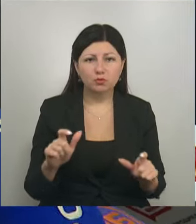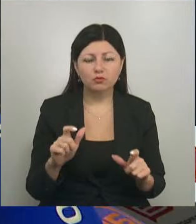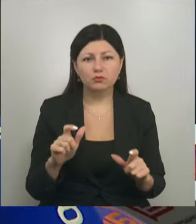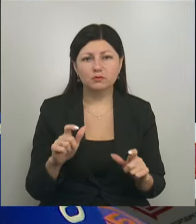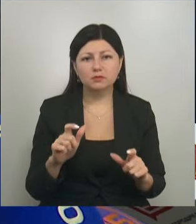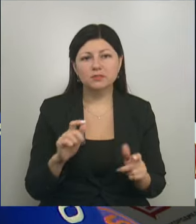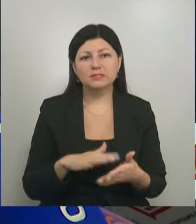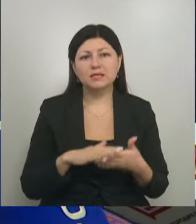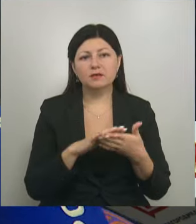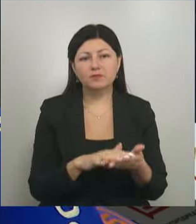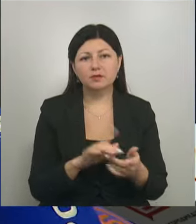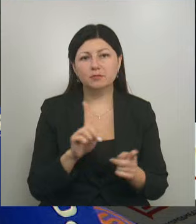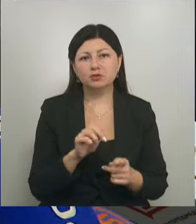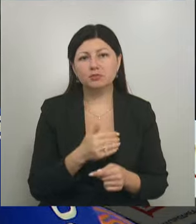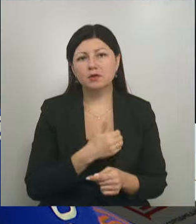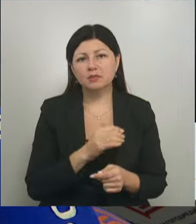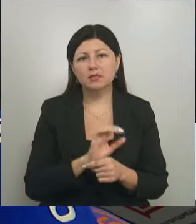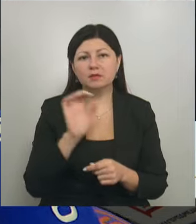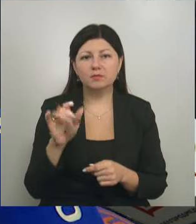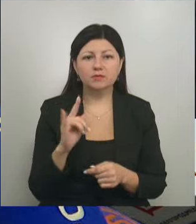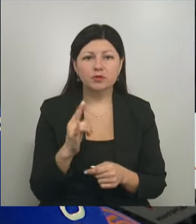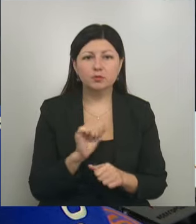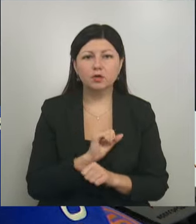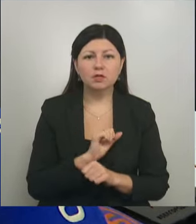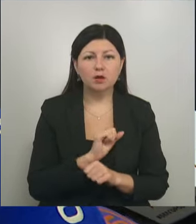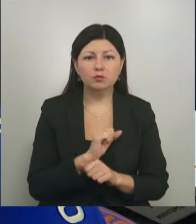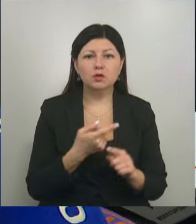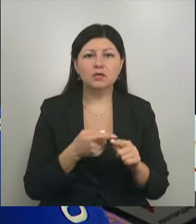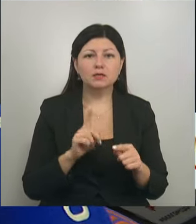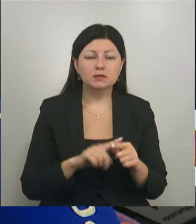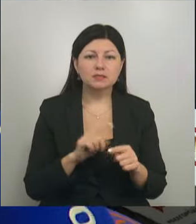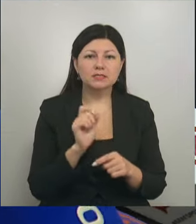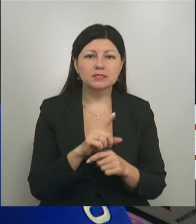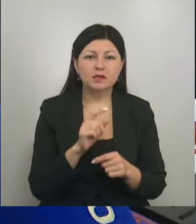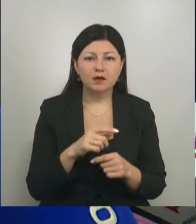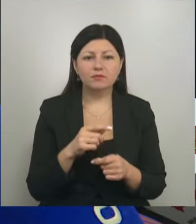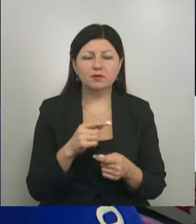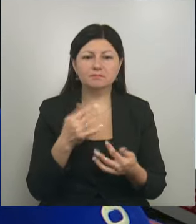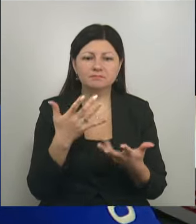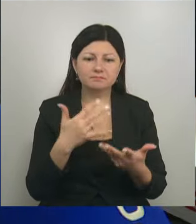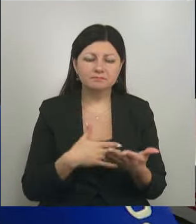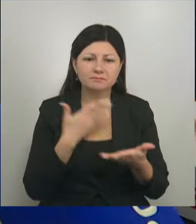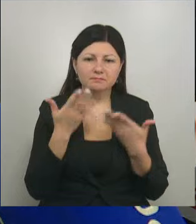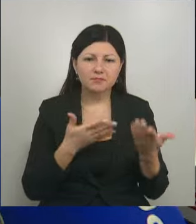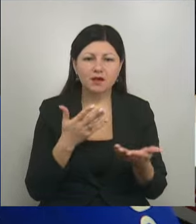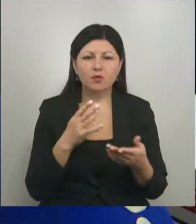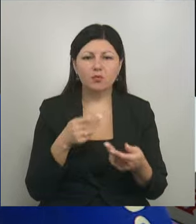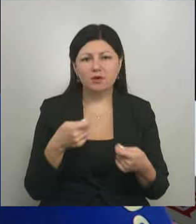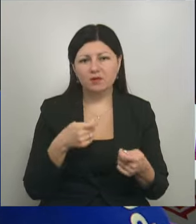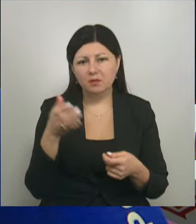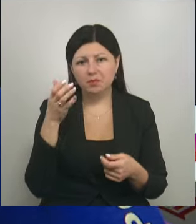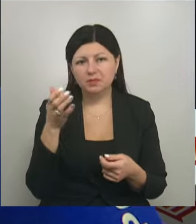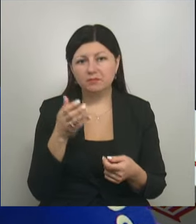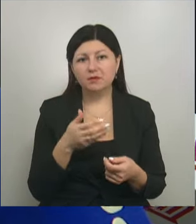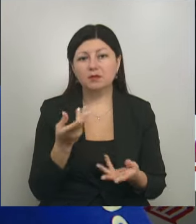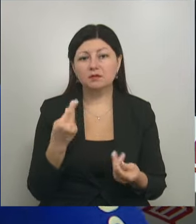с заявлением о том, что они хотели бы отправить ребенка на отдых. Эти заявки обрабатываются в управлении образования, и по мере того, как нам